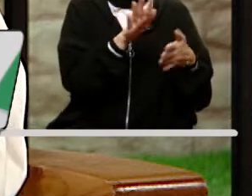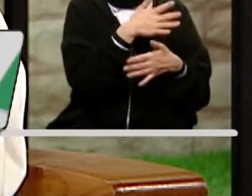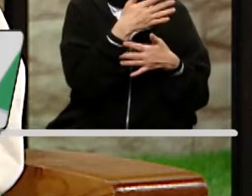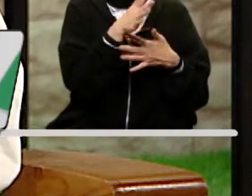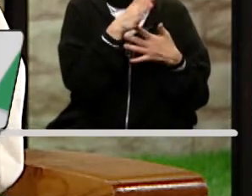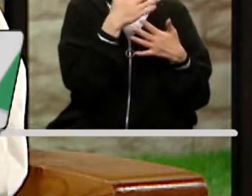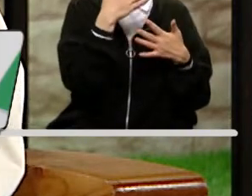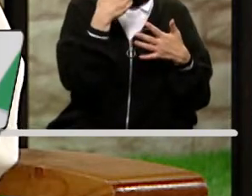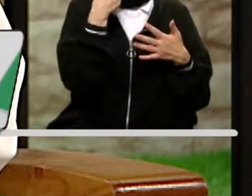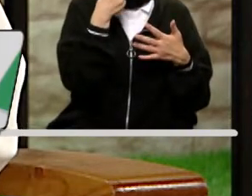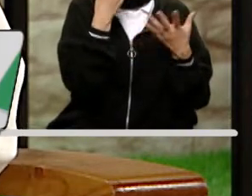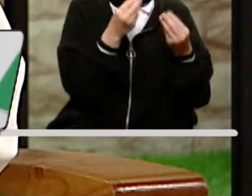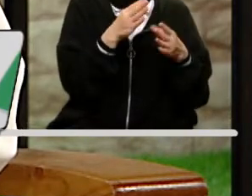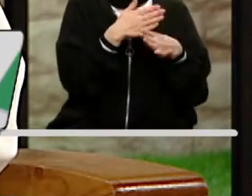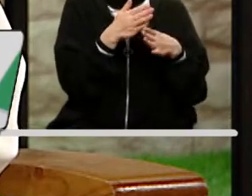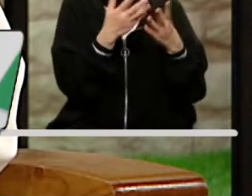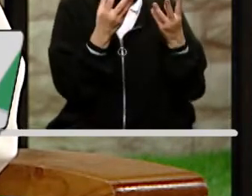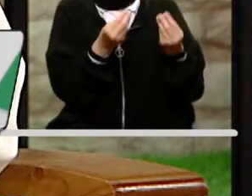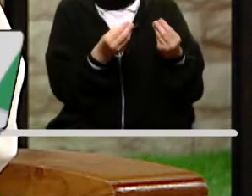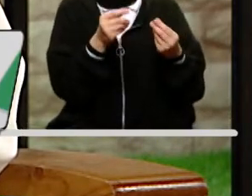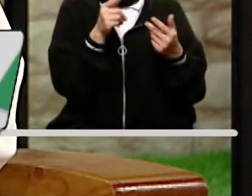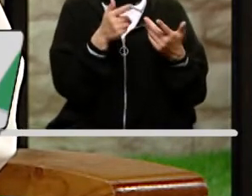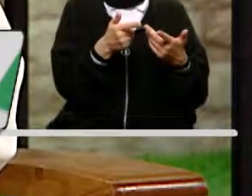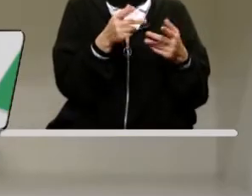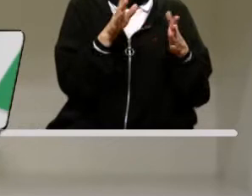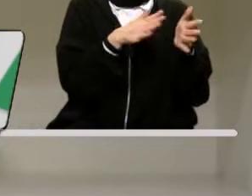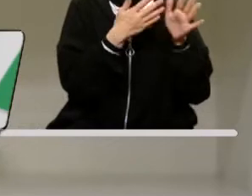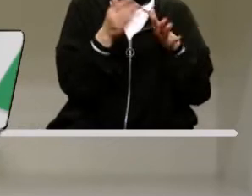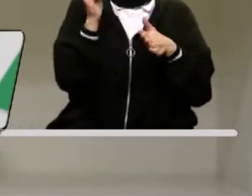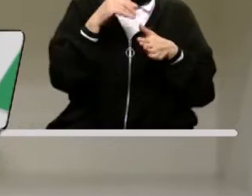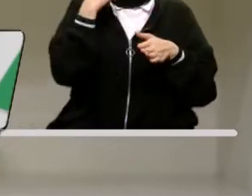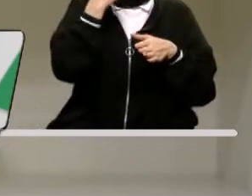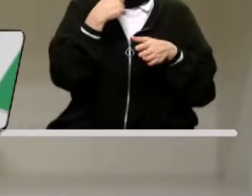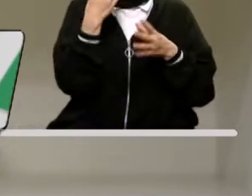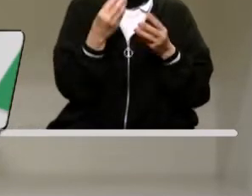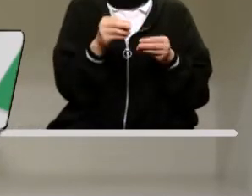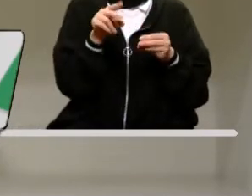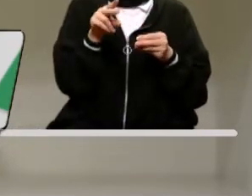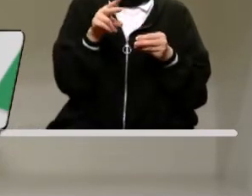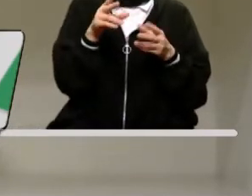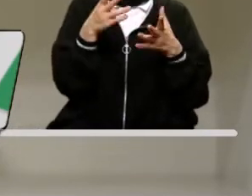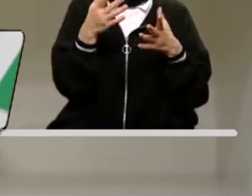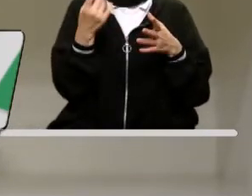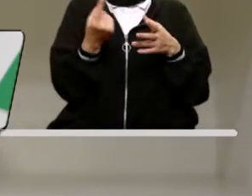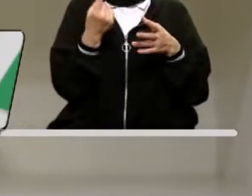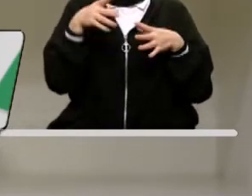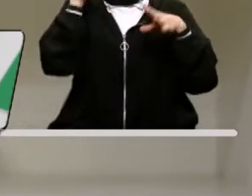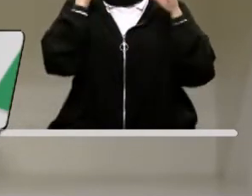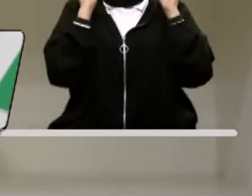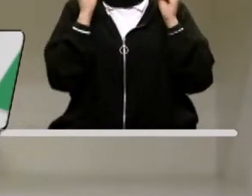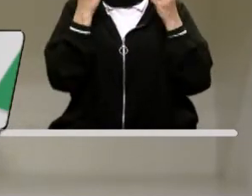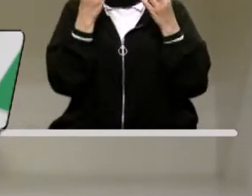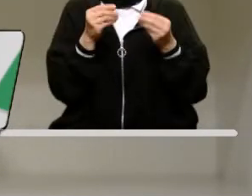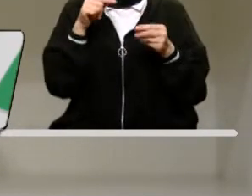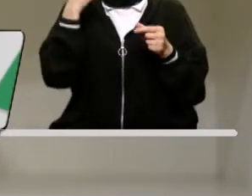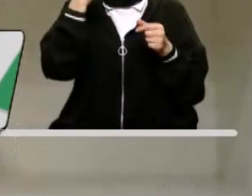yaza bağlayabileceğimiz o kadar çok şey var ki. Yani biraz bu manada çocukların o ilgilerini canlandıracak ya da cezbedecek davranışlar mı